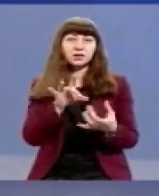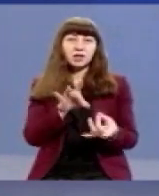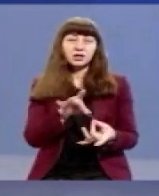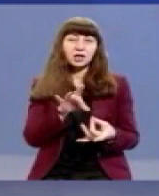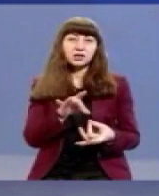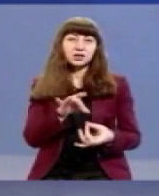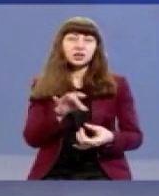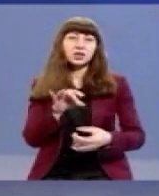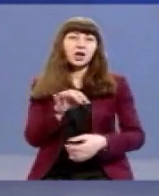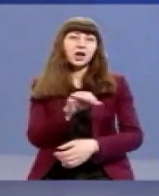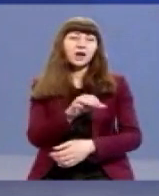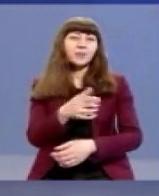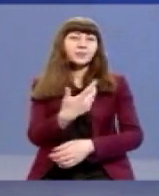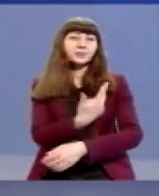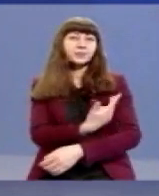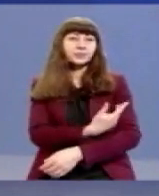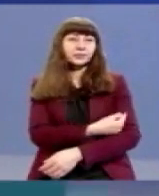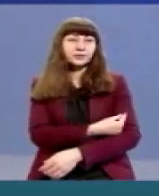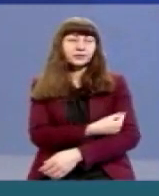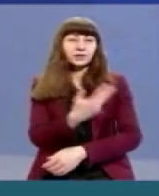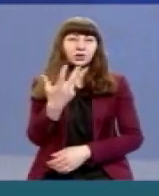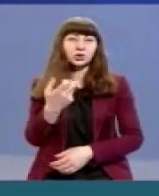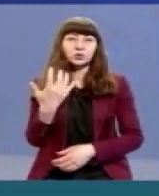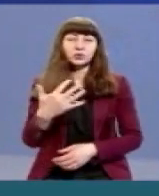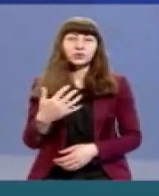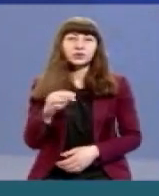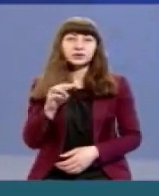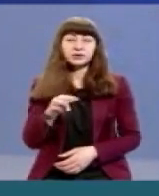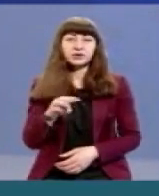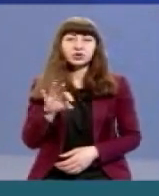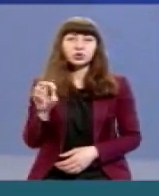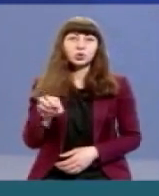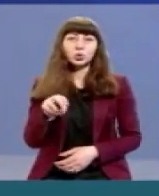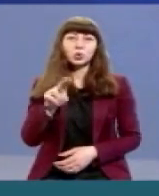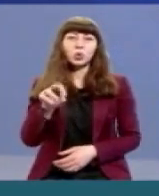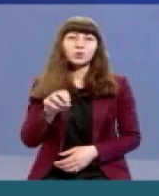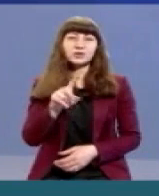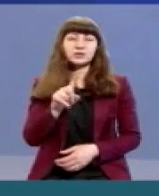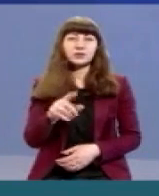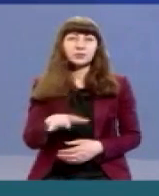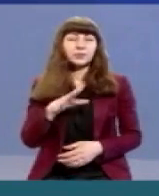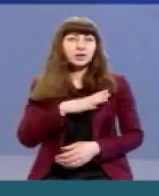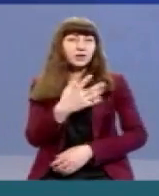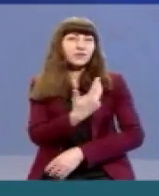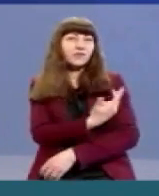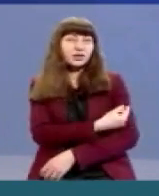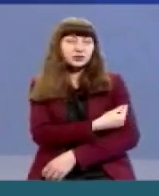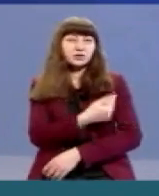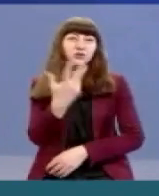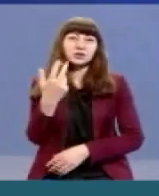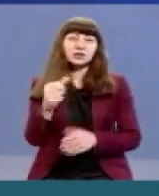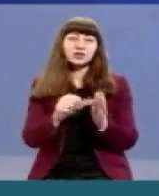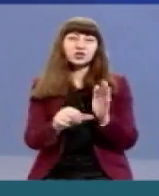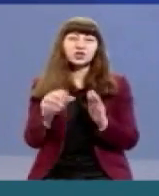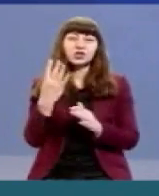температурным режимом для хранения 350 тысяч доз. Вакцинировано 364